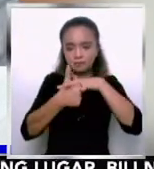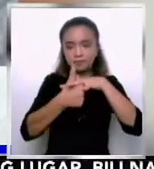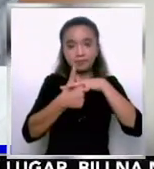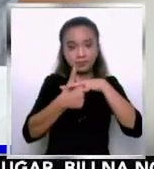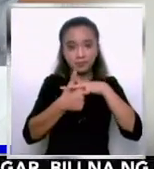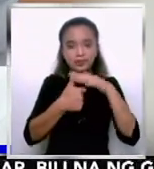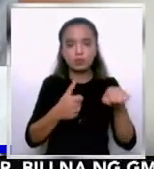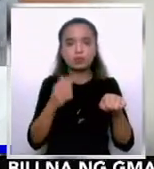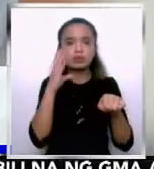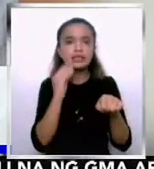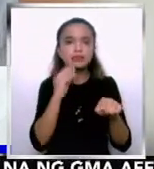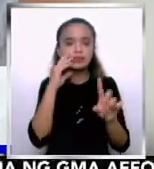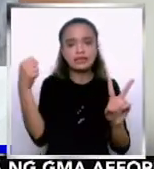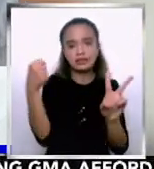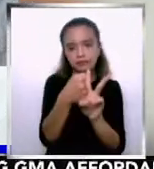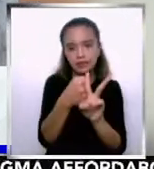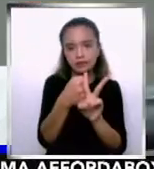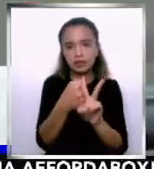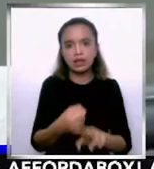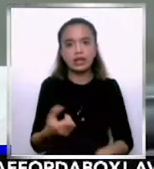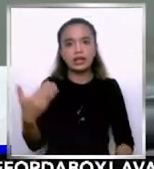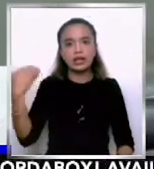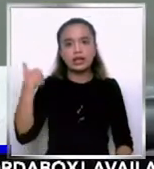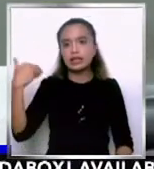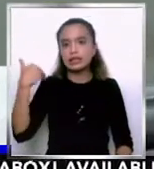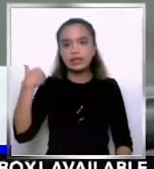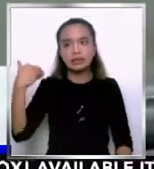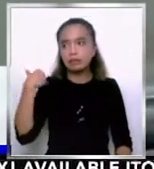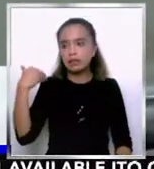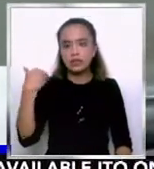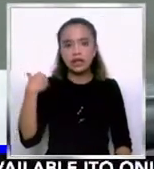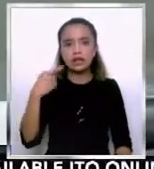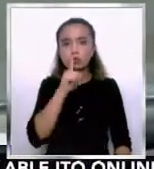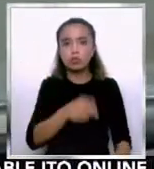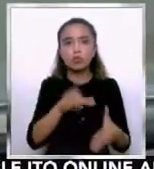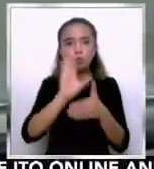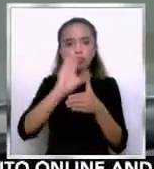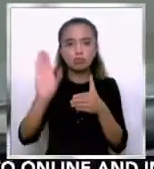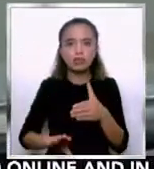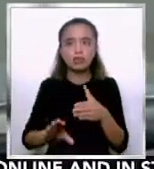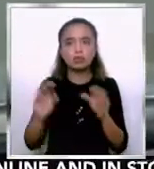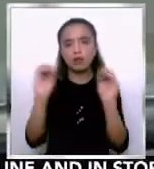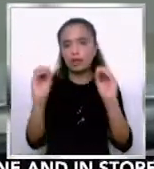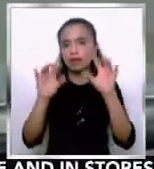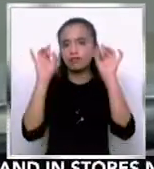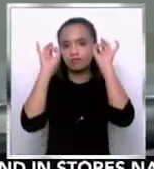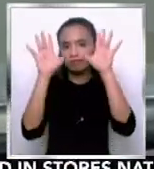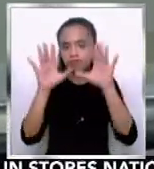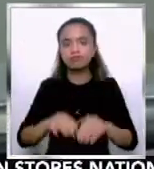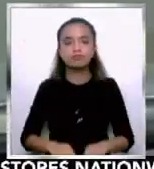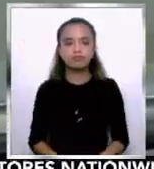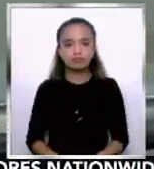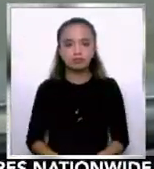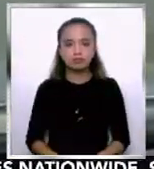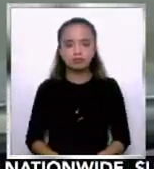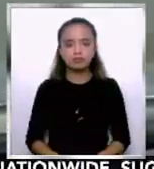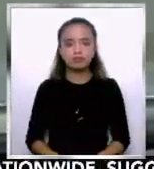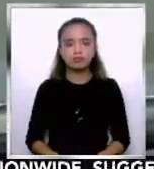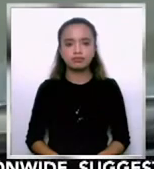nung victim. Hindi pa siya totally out of danger. Jun Veneracion, Nakatutok, 24 Oras.